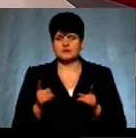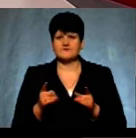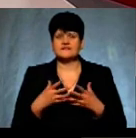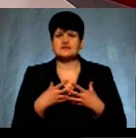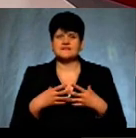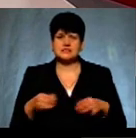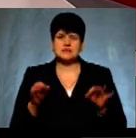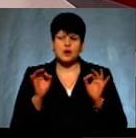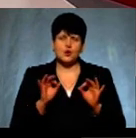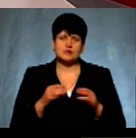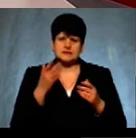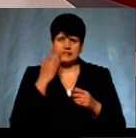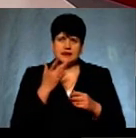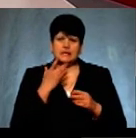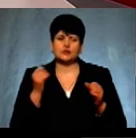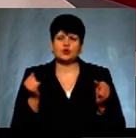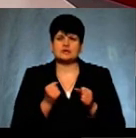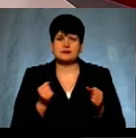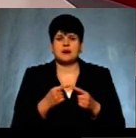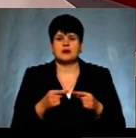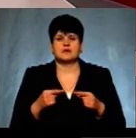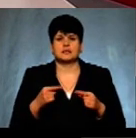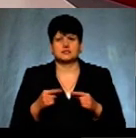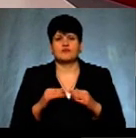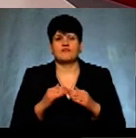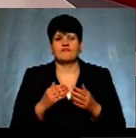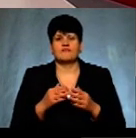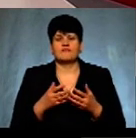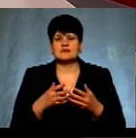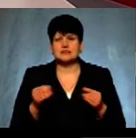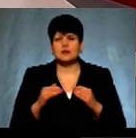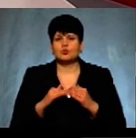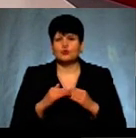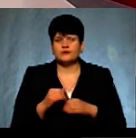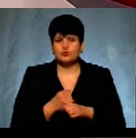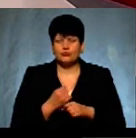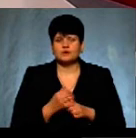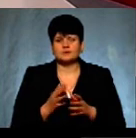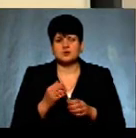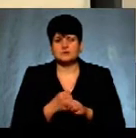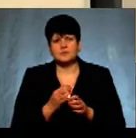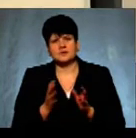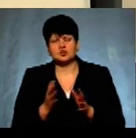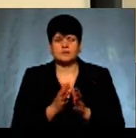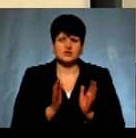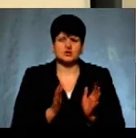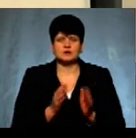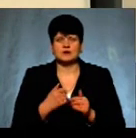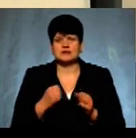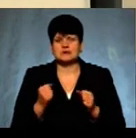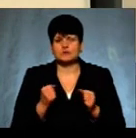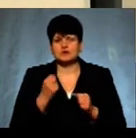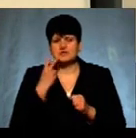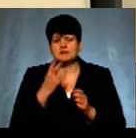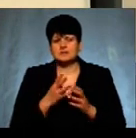весна, осінь, літо, зима, різні такі весняно-польові роботи, переробні галузі працюють, де більше, де менше. У нас завжди зимою більше